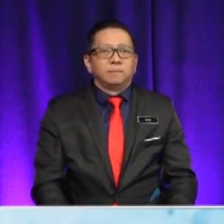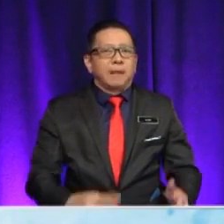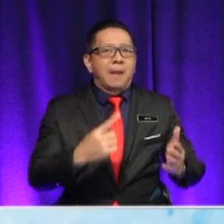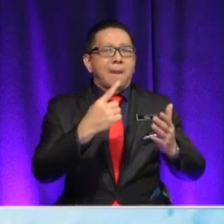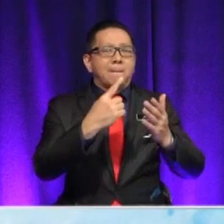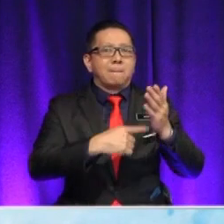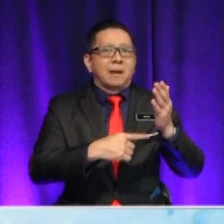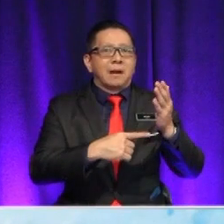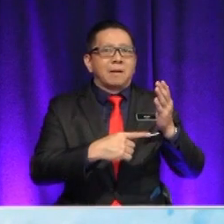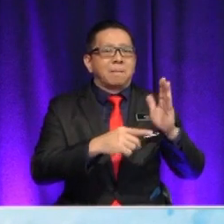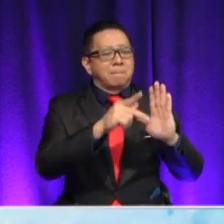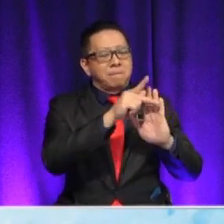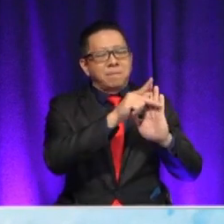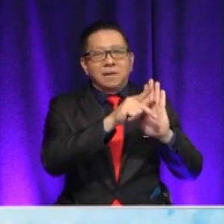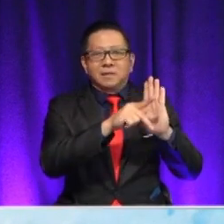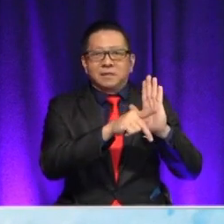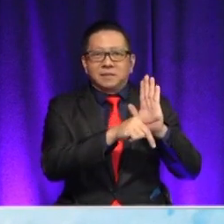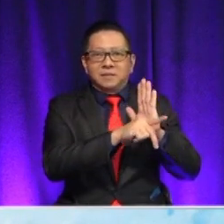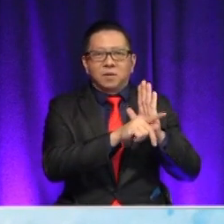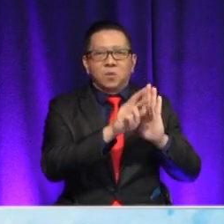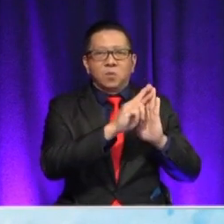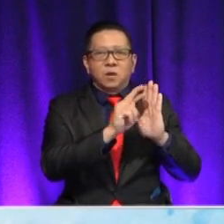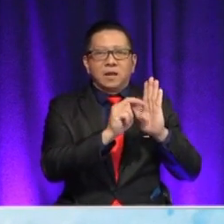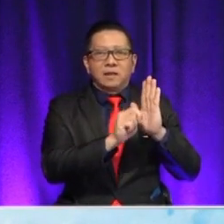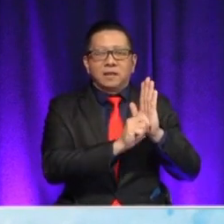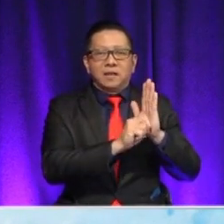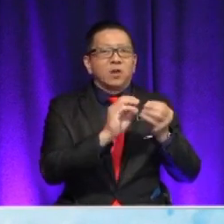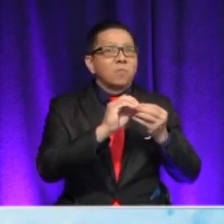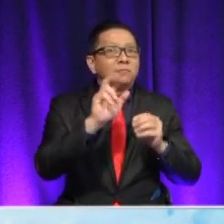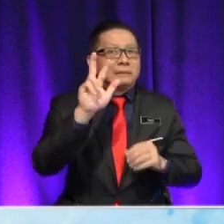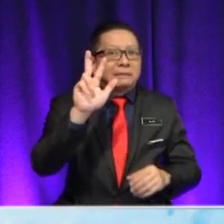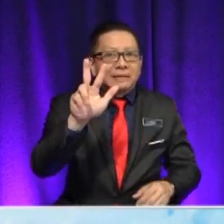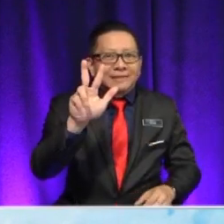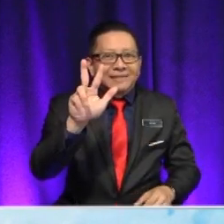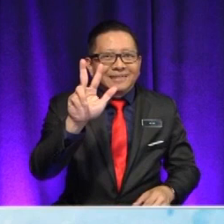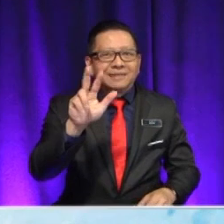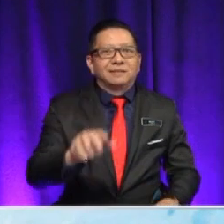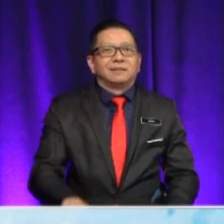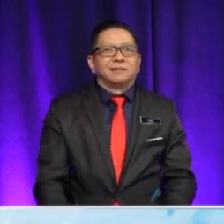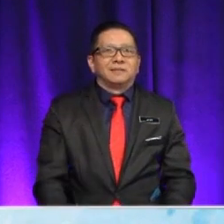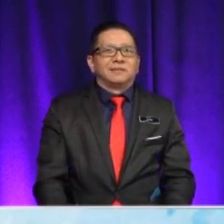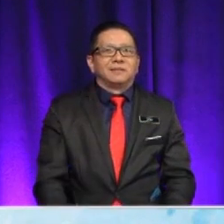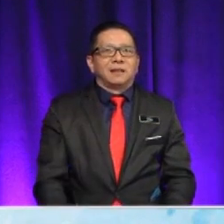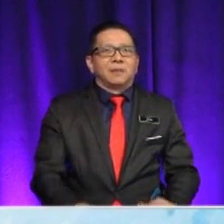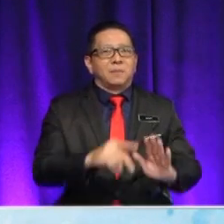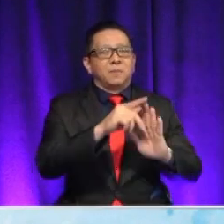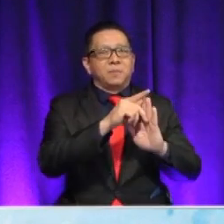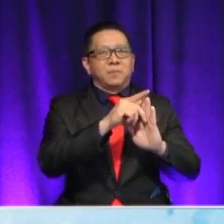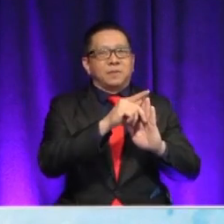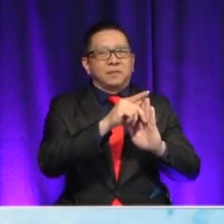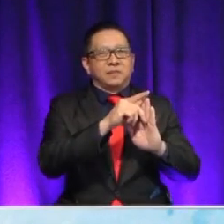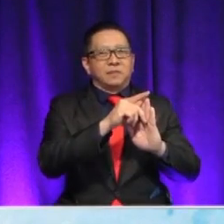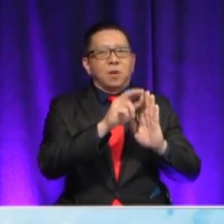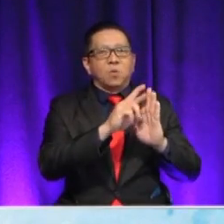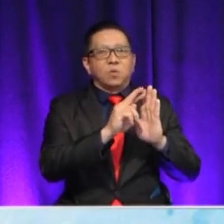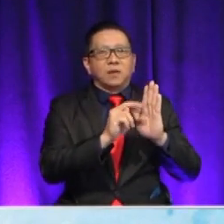Apakah prinsip rukun negara yang ketiga? Yang ketiga. Okey, kita ada